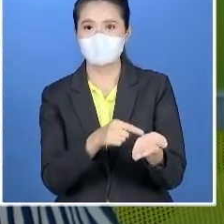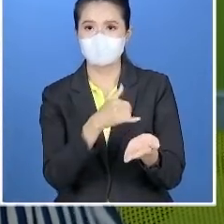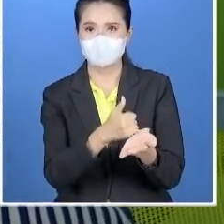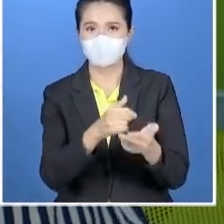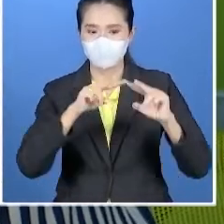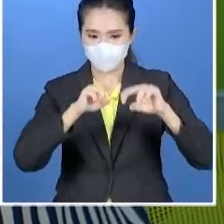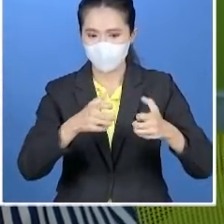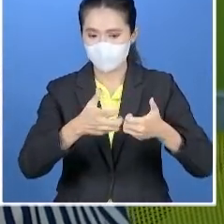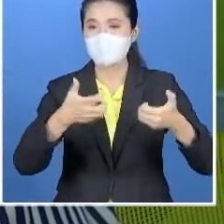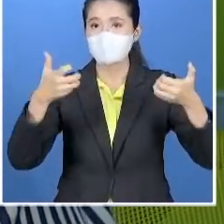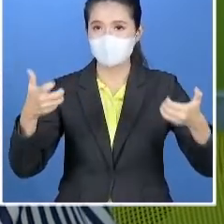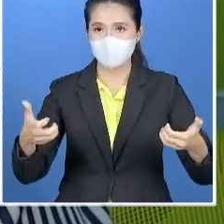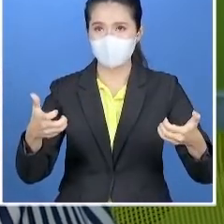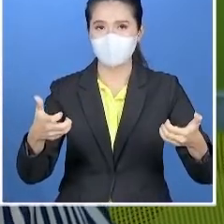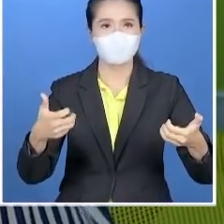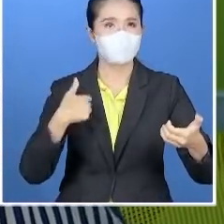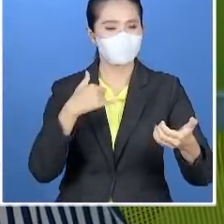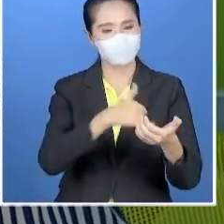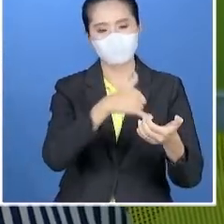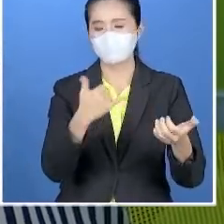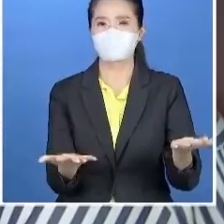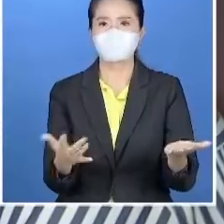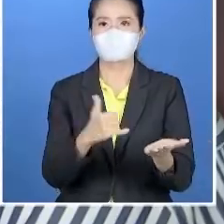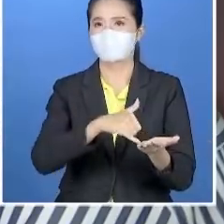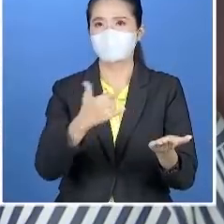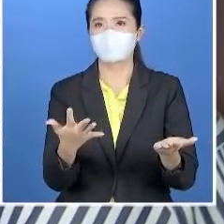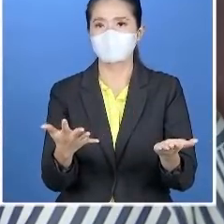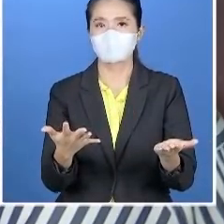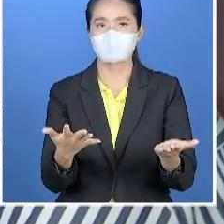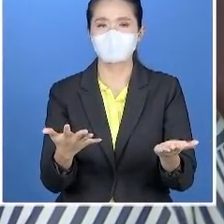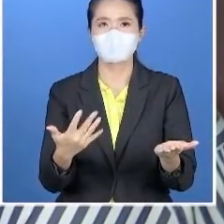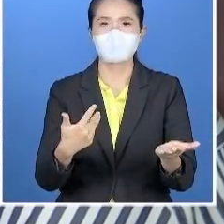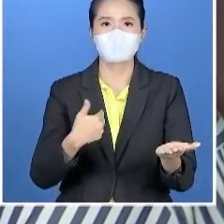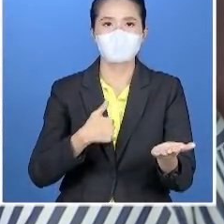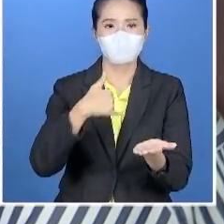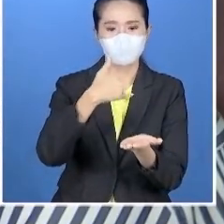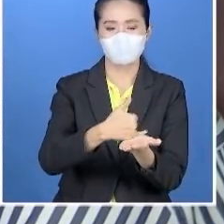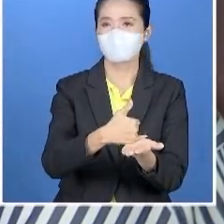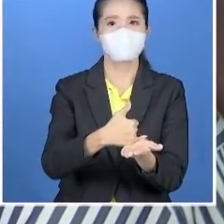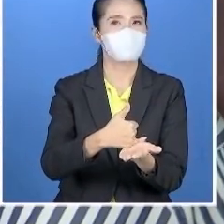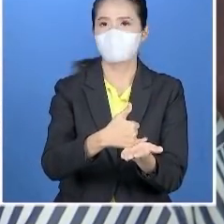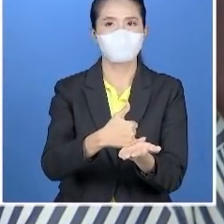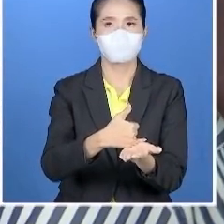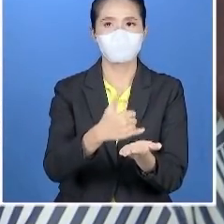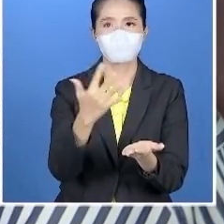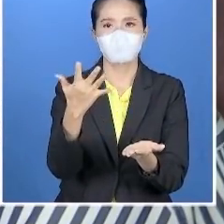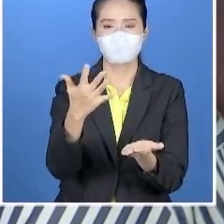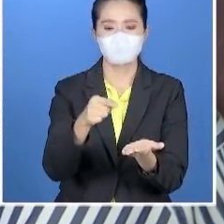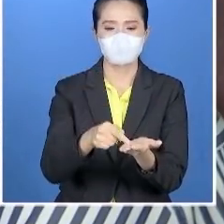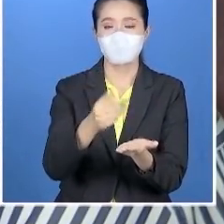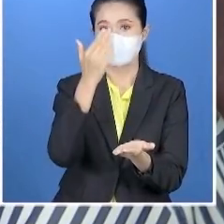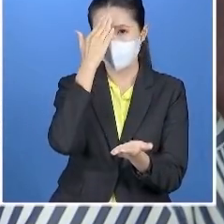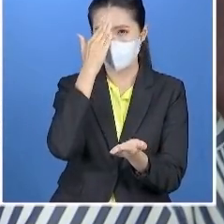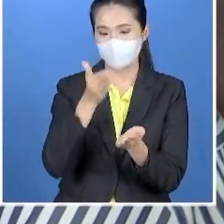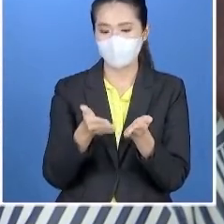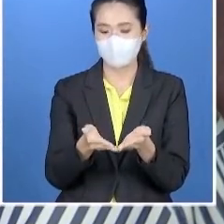ห์แยกภาพออกมาดูแล้วไม่มีคนตกเรือนะแล้วก็ไม่มีคนอยู่ที่บริเวณท้ายเรือด้วยส่วนที่หัวเรือตร